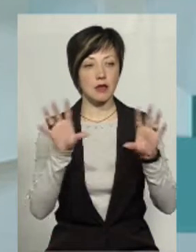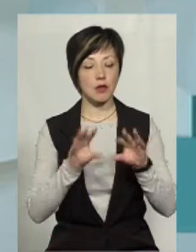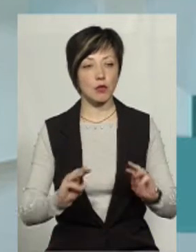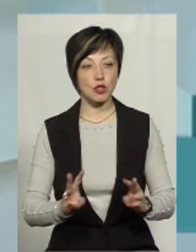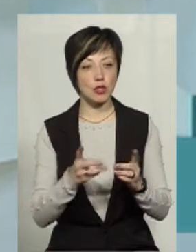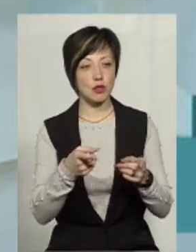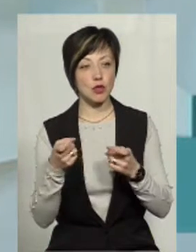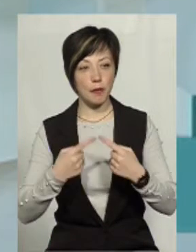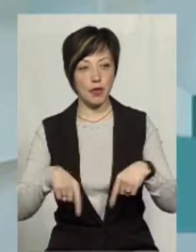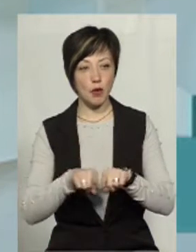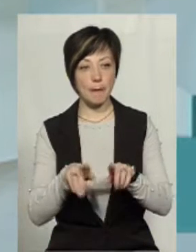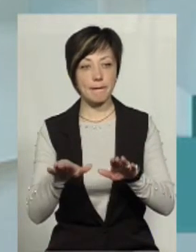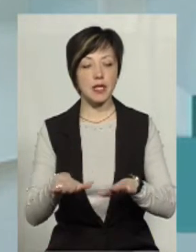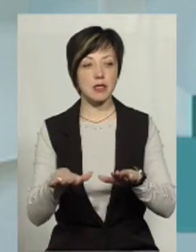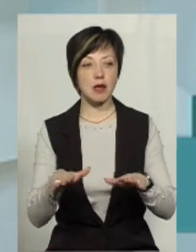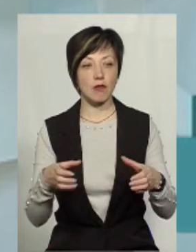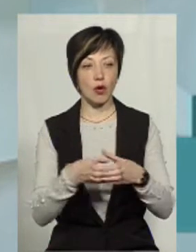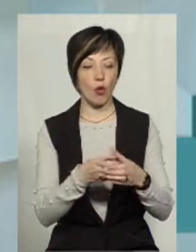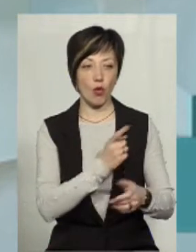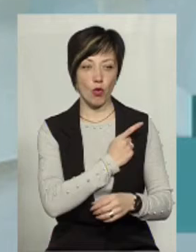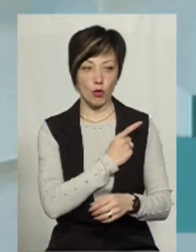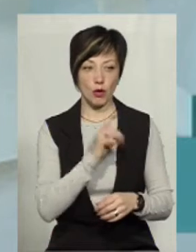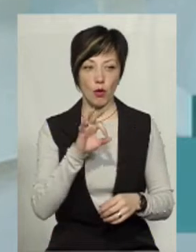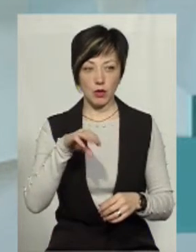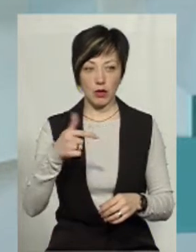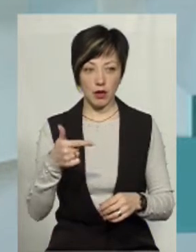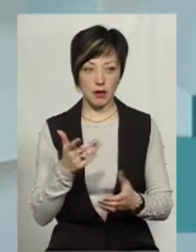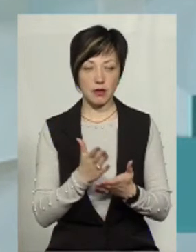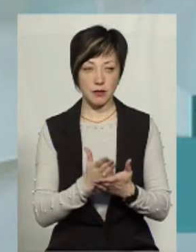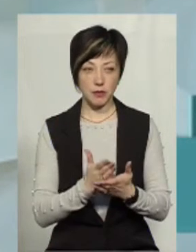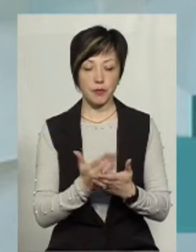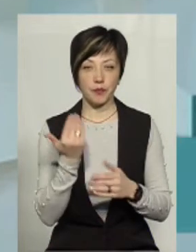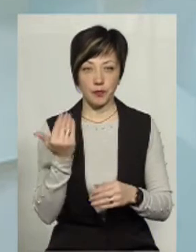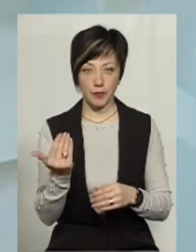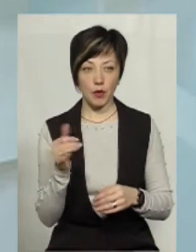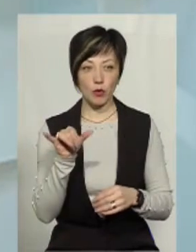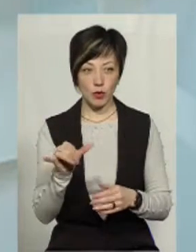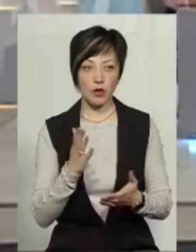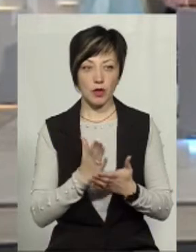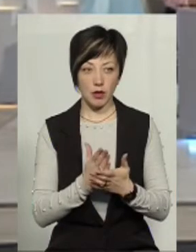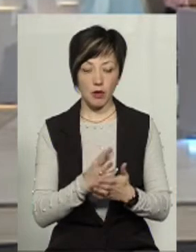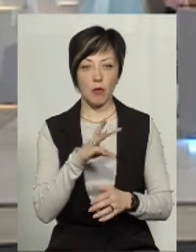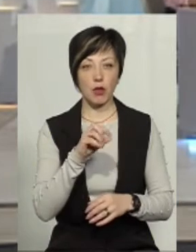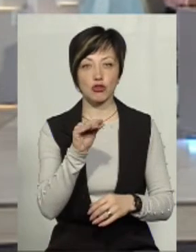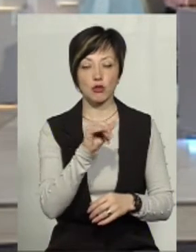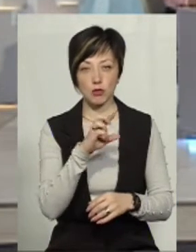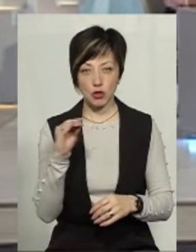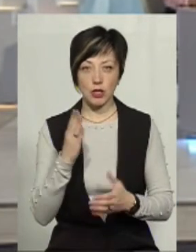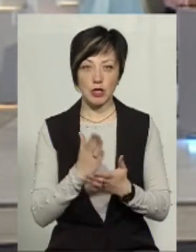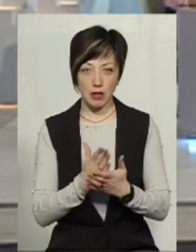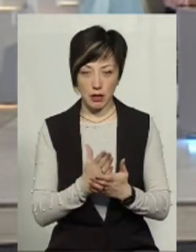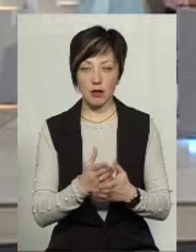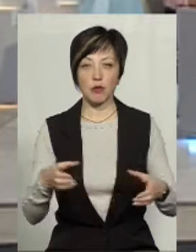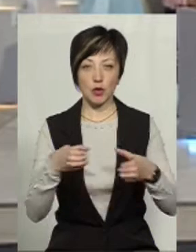даної пожежі залучалось підрозділ місцевої пожежної охорони СМТ Меджибіж. Так. А у них є? В Меджибіжській ОТГ в